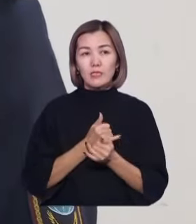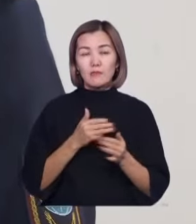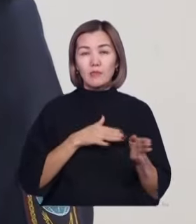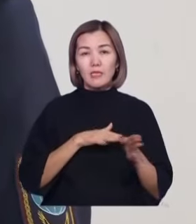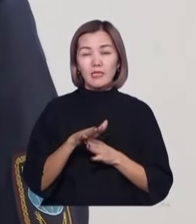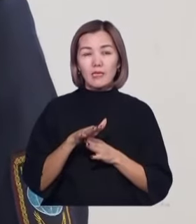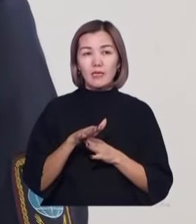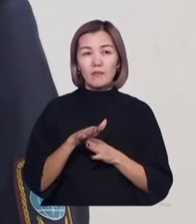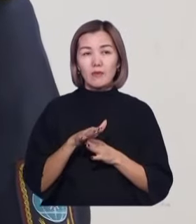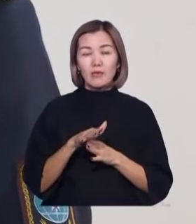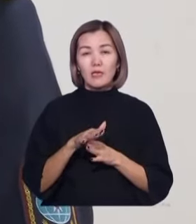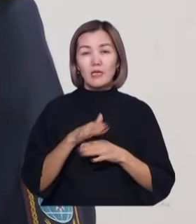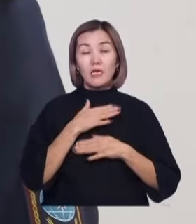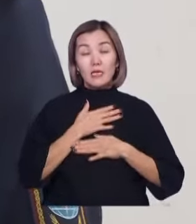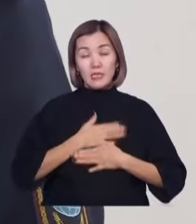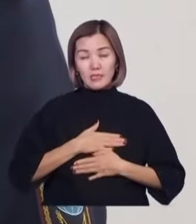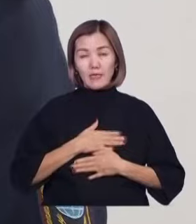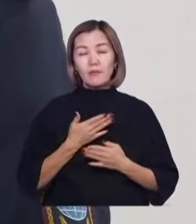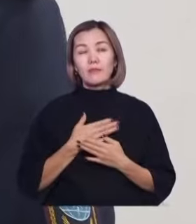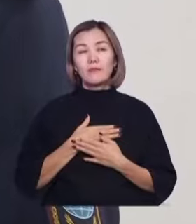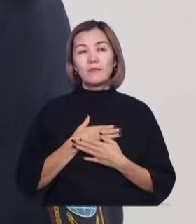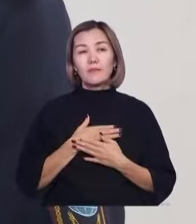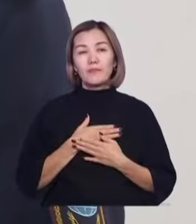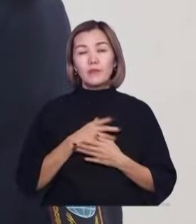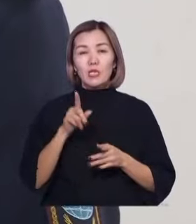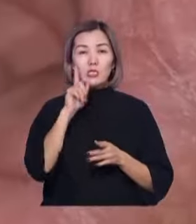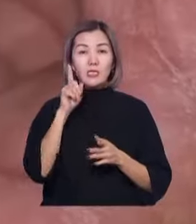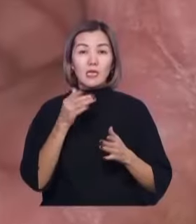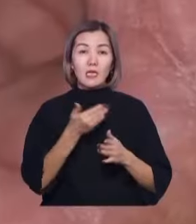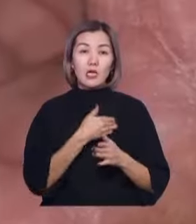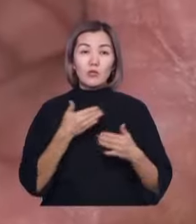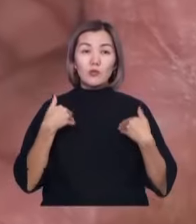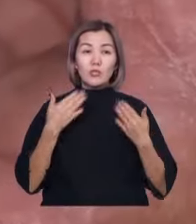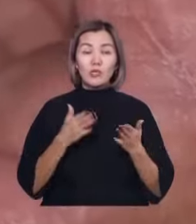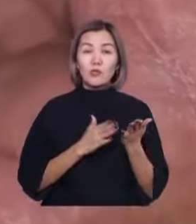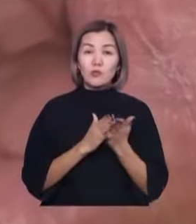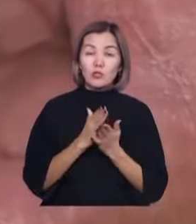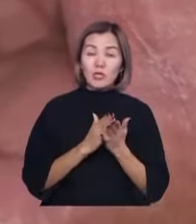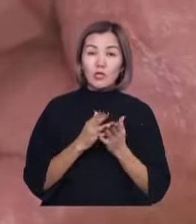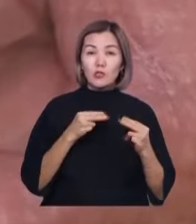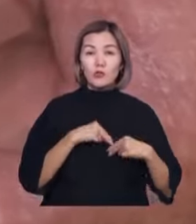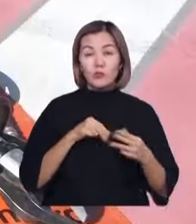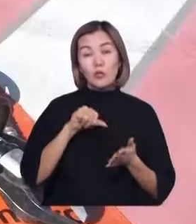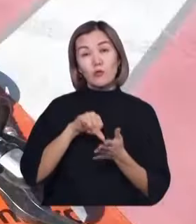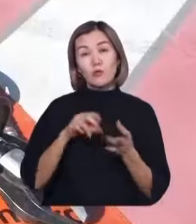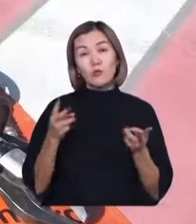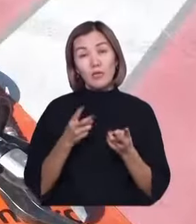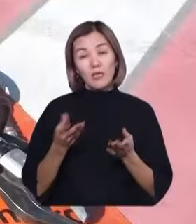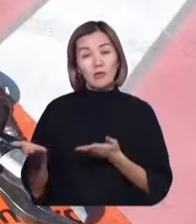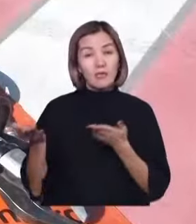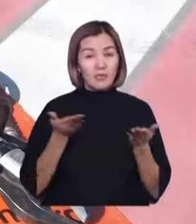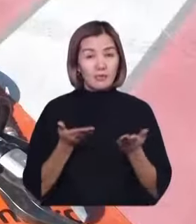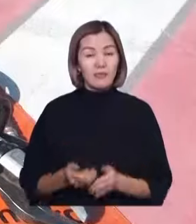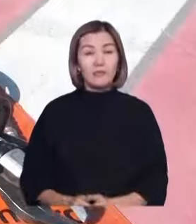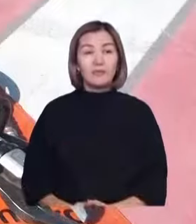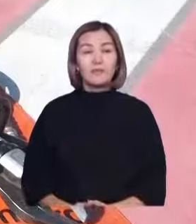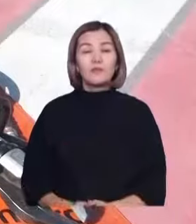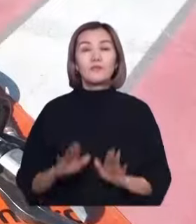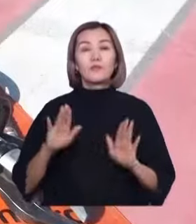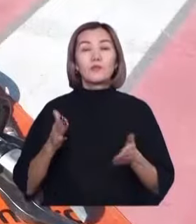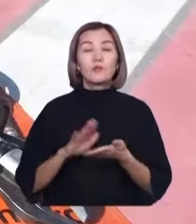істегеніме ризамын. И жастарға айтатыным, осы салаға жұмысқа келіңіздер. Бүгінде төтенше